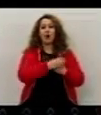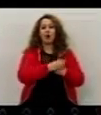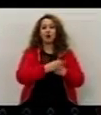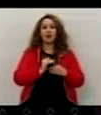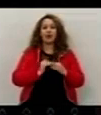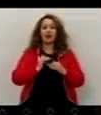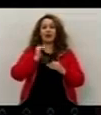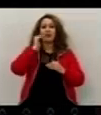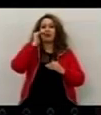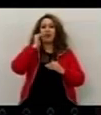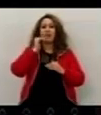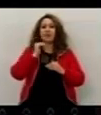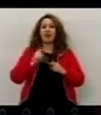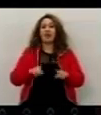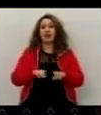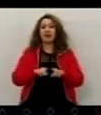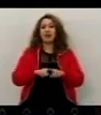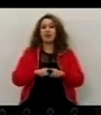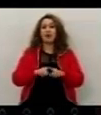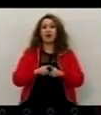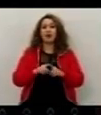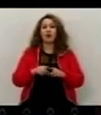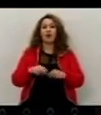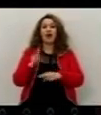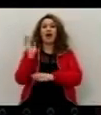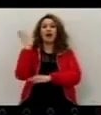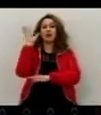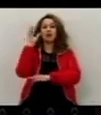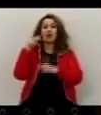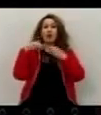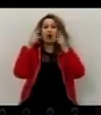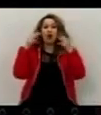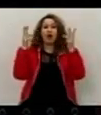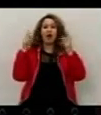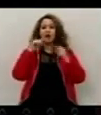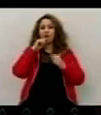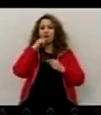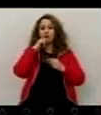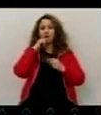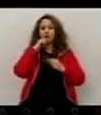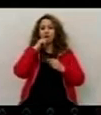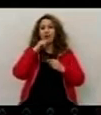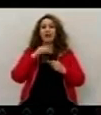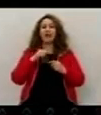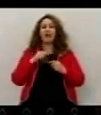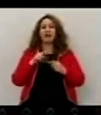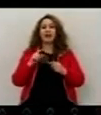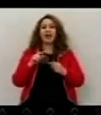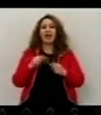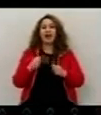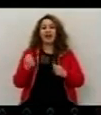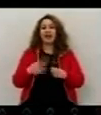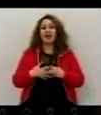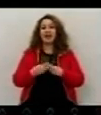ملحوظا. فبالنسبة لثروة النخيل فهي تحتل حاليا 164 ألف قطار بإنتاج يقدر